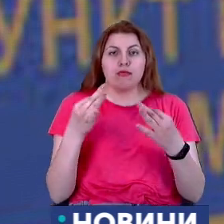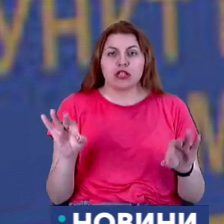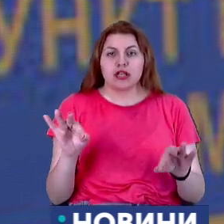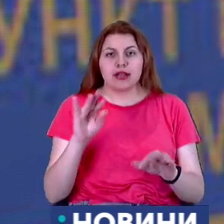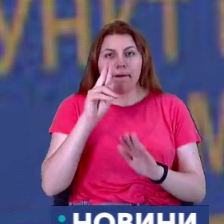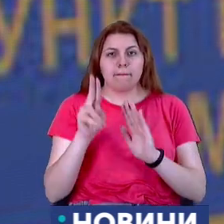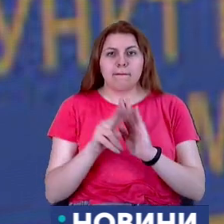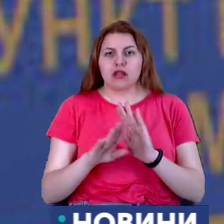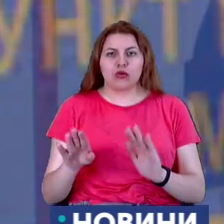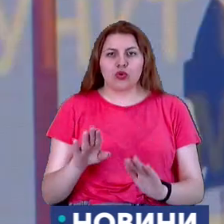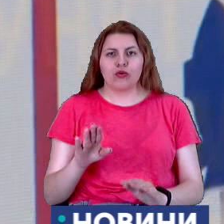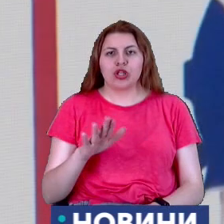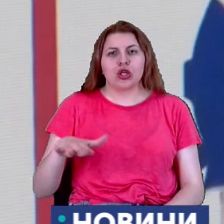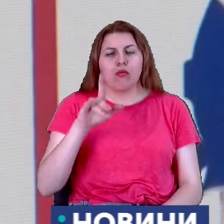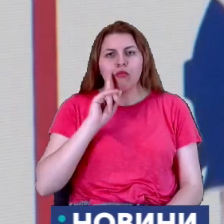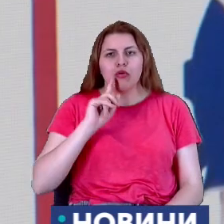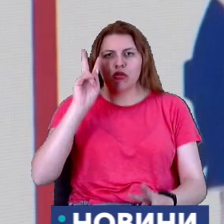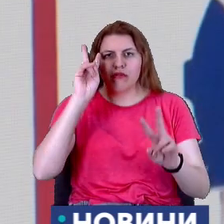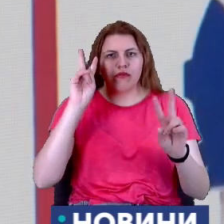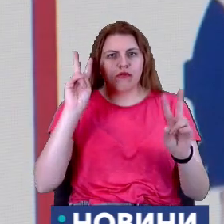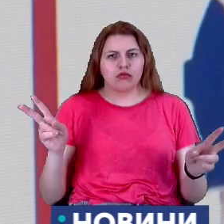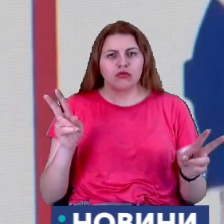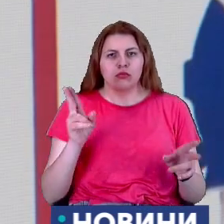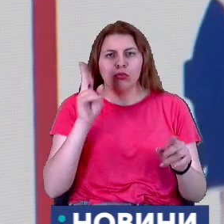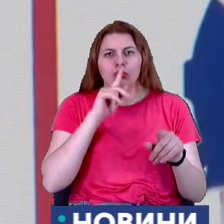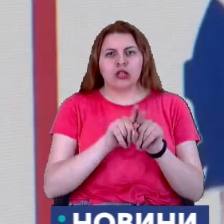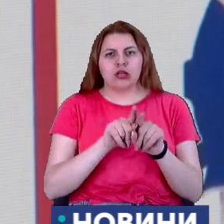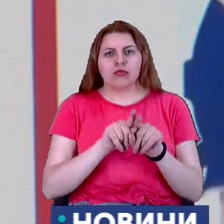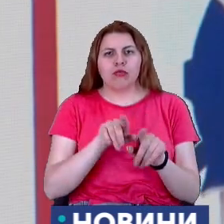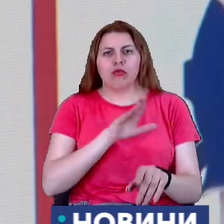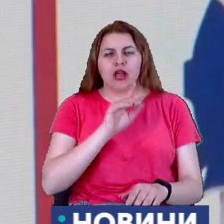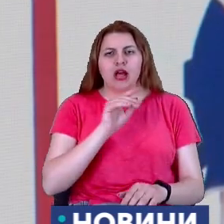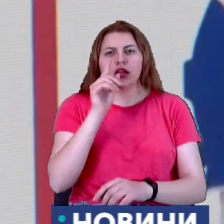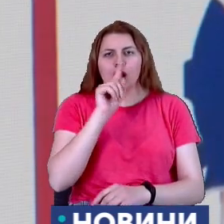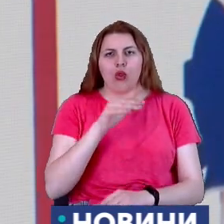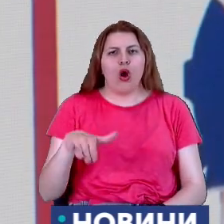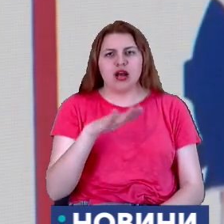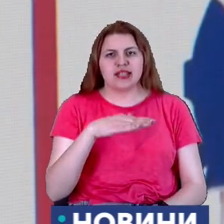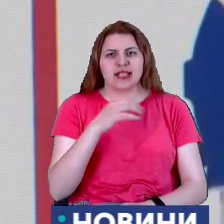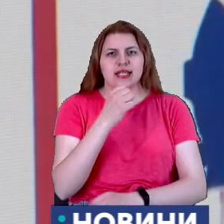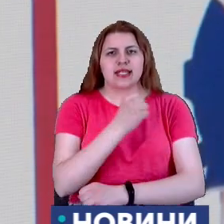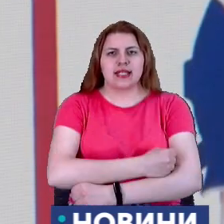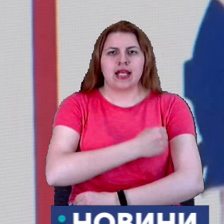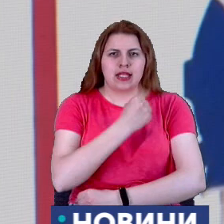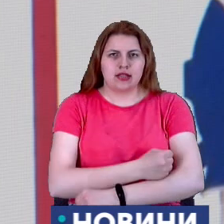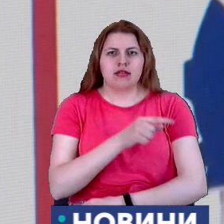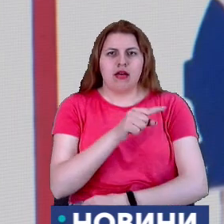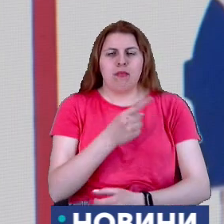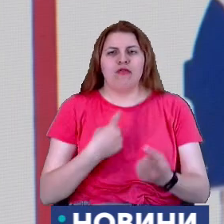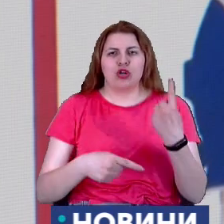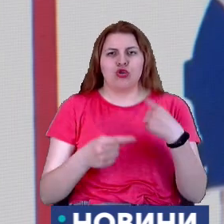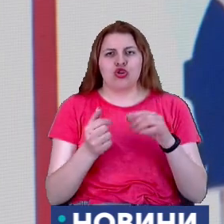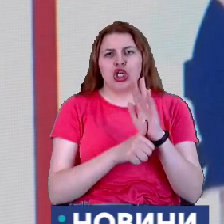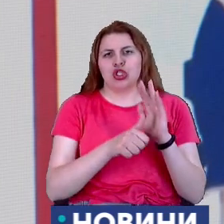поки невідомо. Подібна ситуація сьогодні була і на станиці Луганській, але там повернули шістьох людей. Подробиці